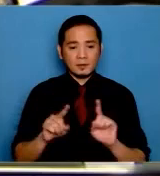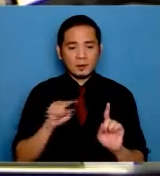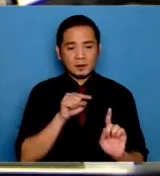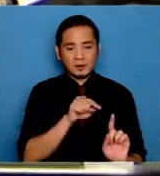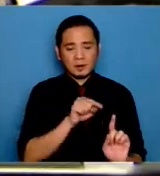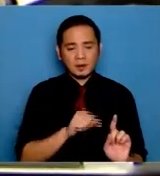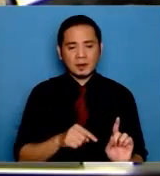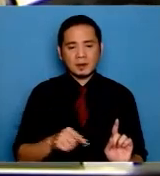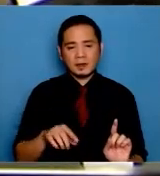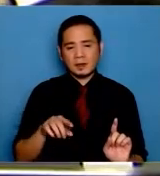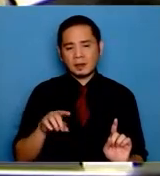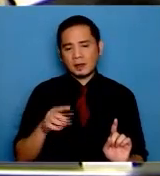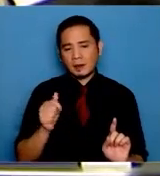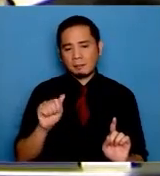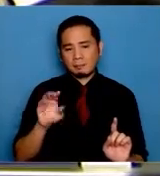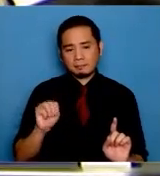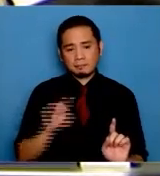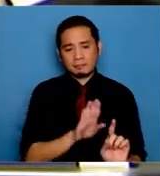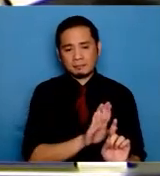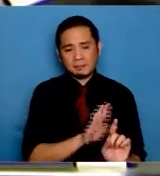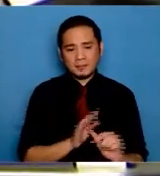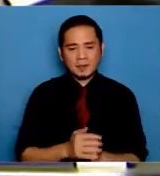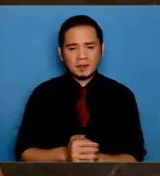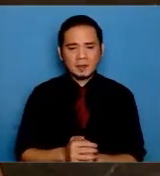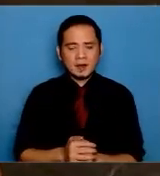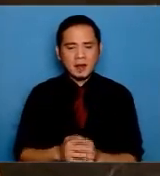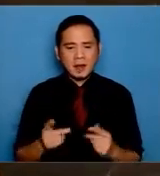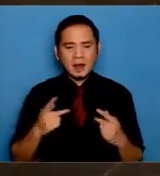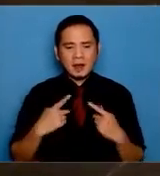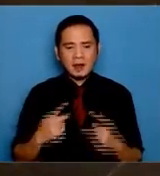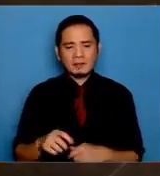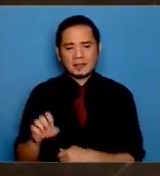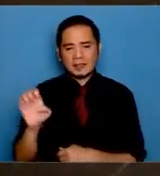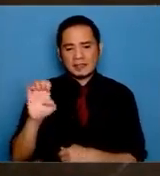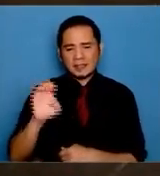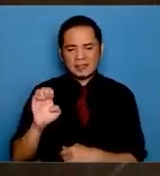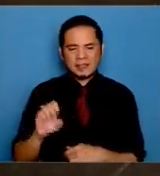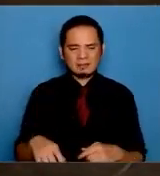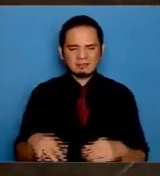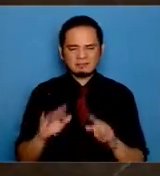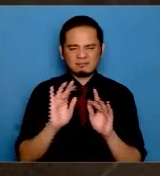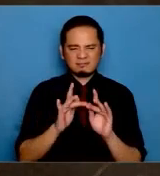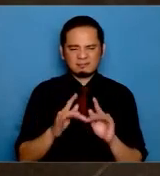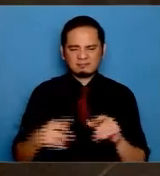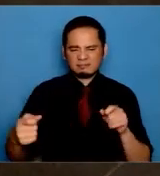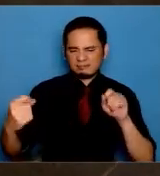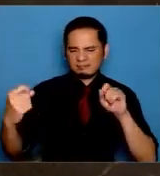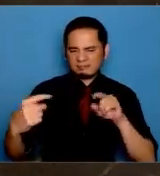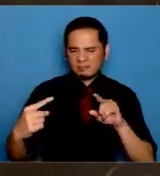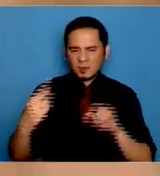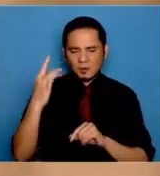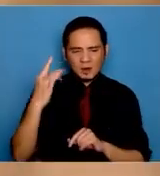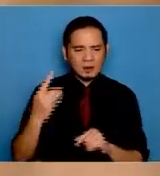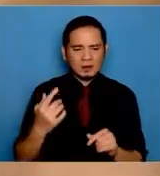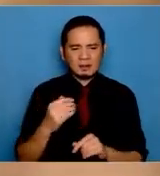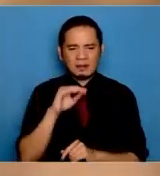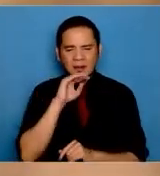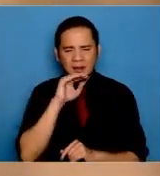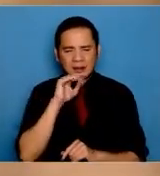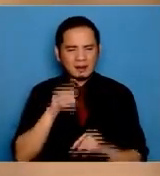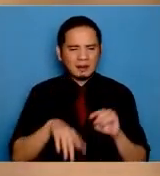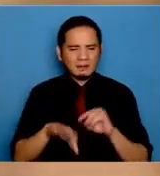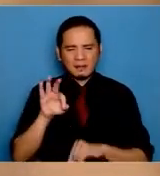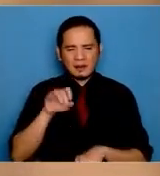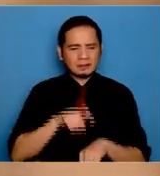Gam, e-gifts o digital aginaldo muna ang diskarte ngayong hirap siyang humanap ng oras para mamili. Ang kanyang